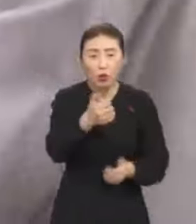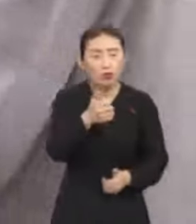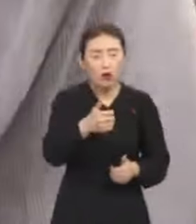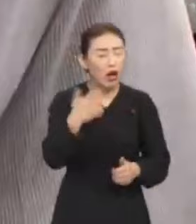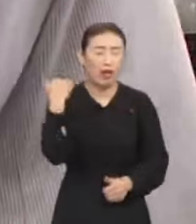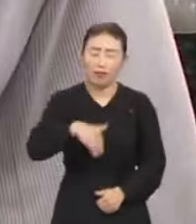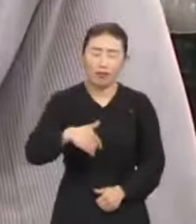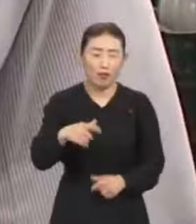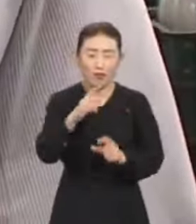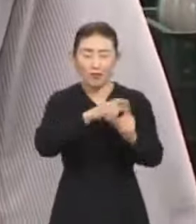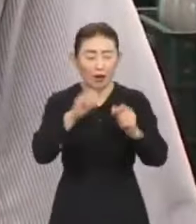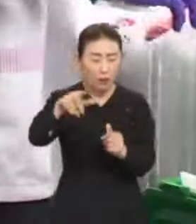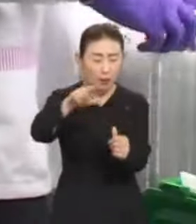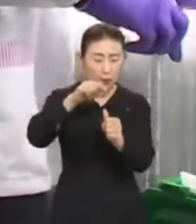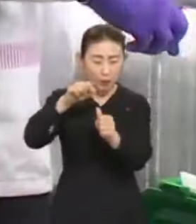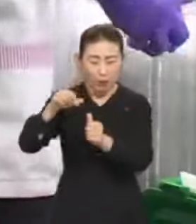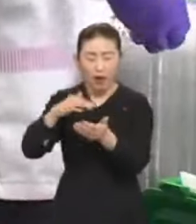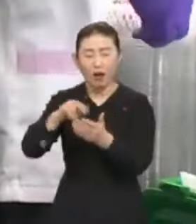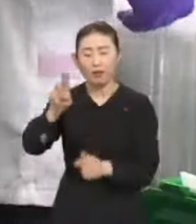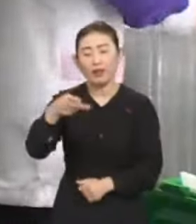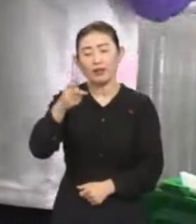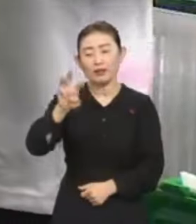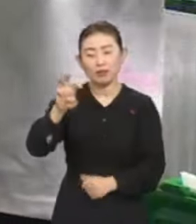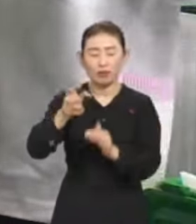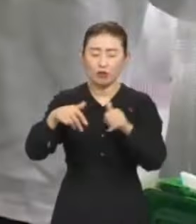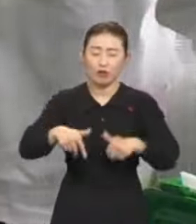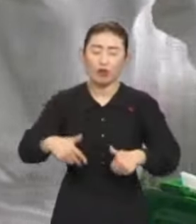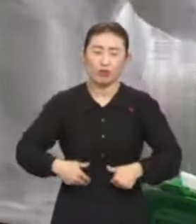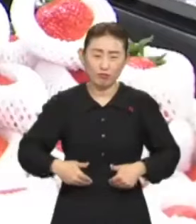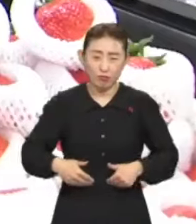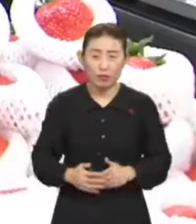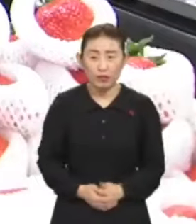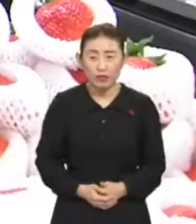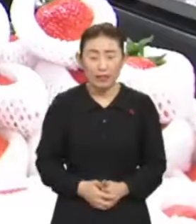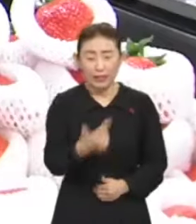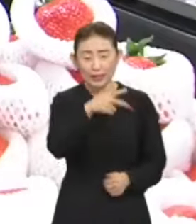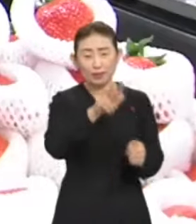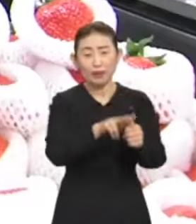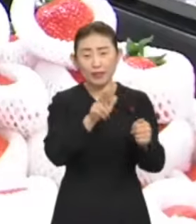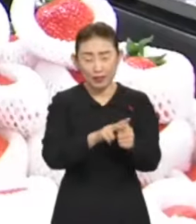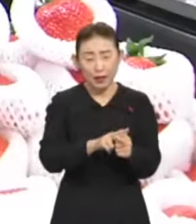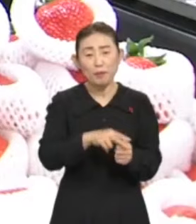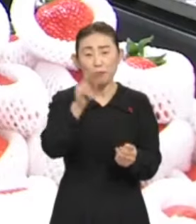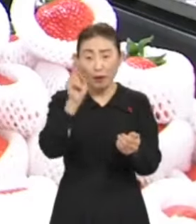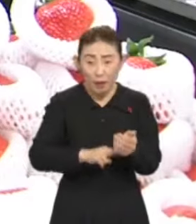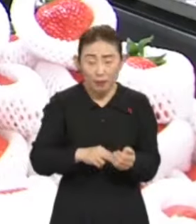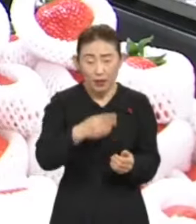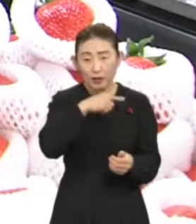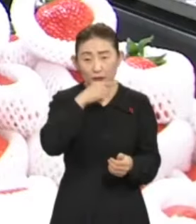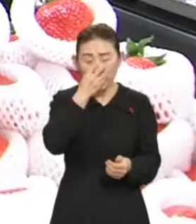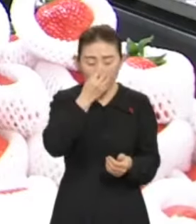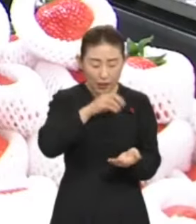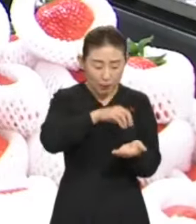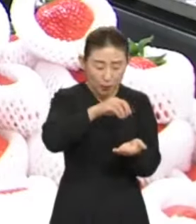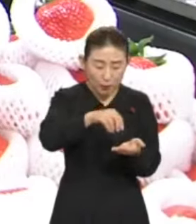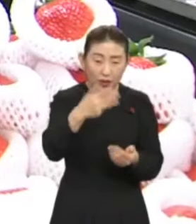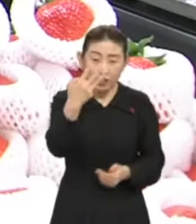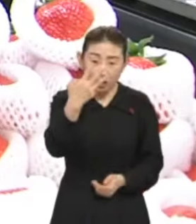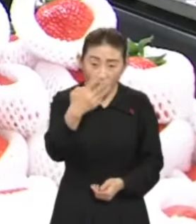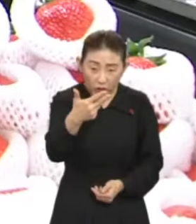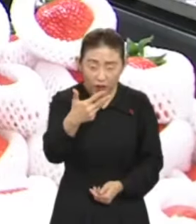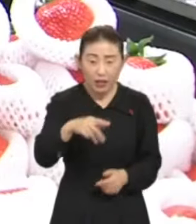모자라 130여 명을 더 채용할 예정입니다. 대형마트에 납품이 되는 8개들이 이 킹스베리의